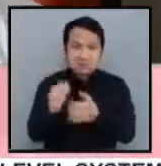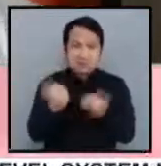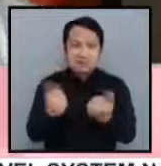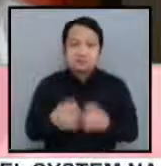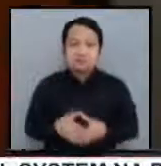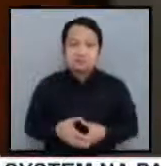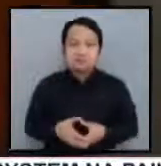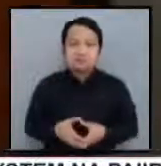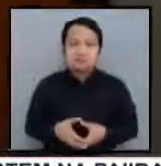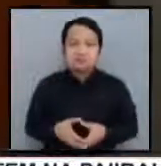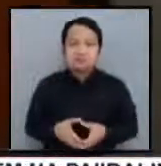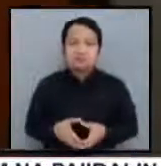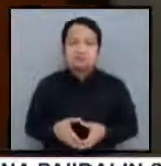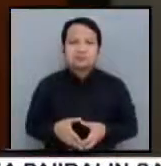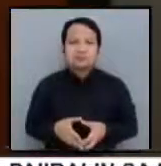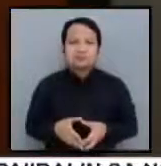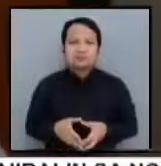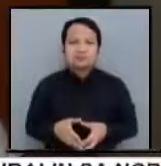Ang masasabi ko lang,